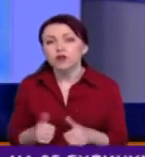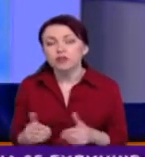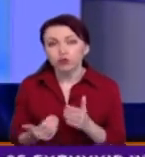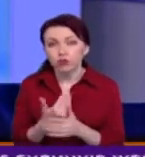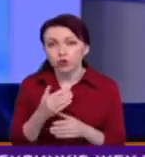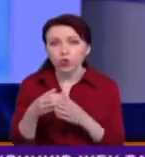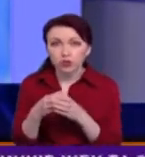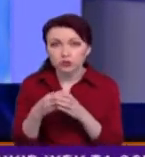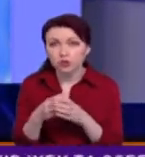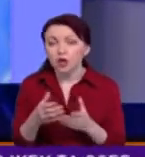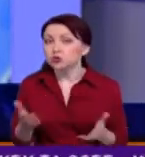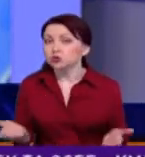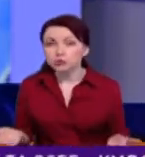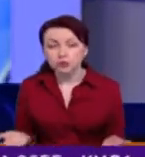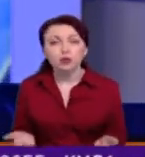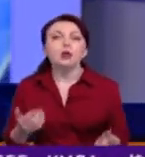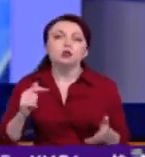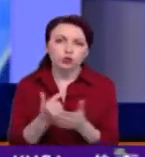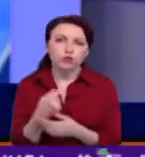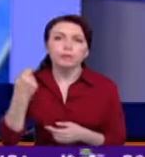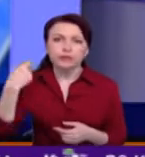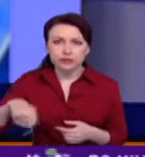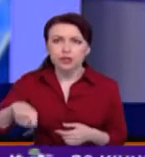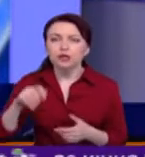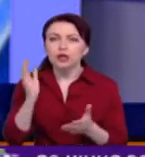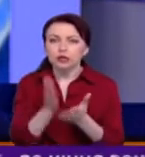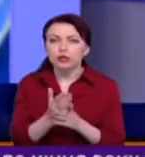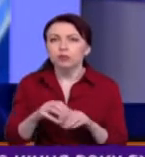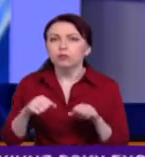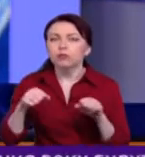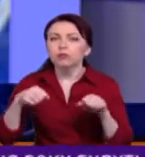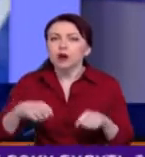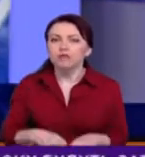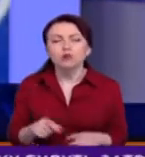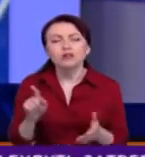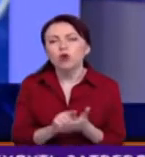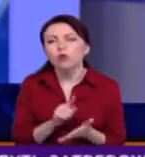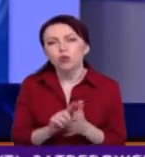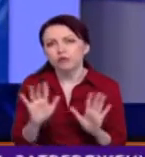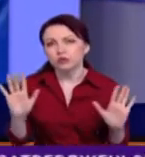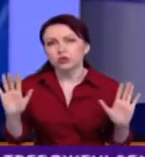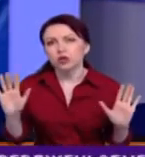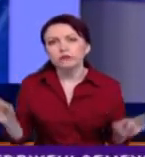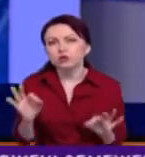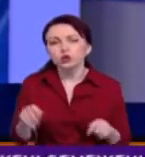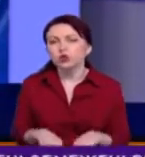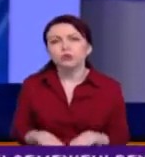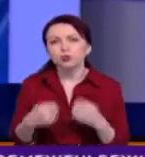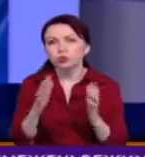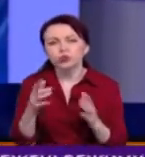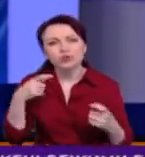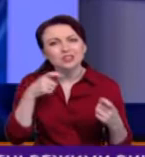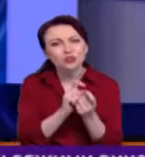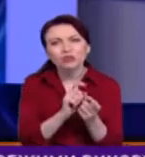сплив, тоді знову-таки у президента з'являється право, не обов'язок. Він нічого не порушує, не вступає в конфлікт